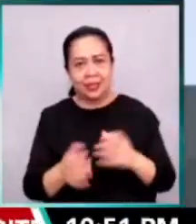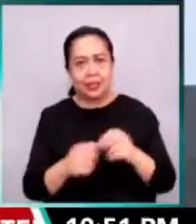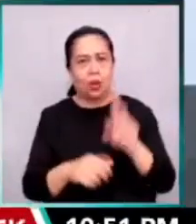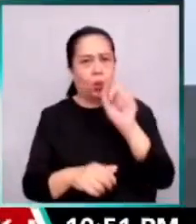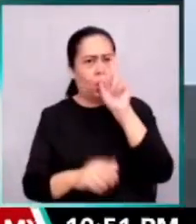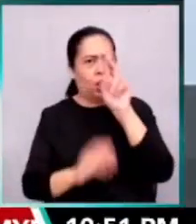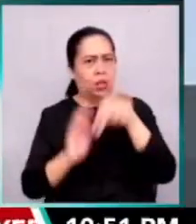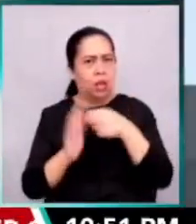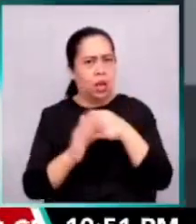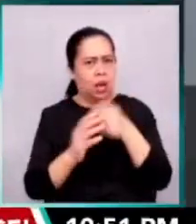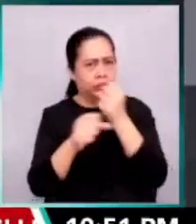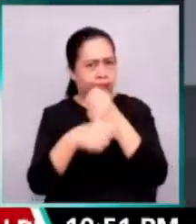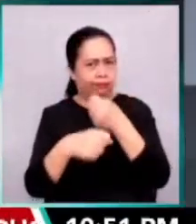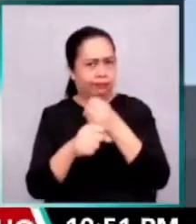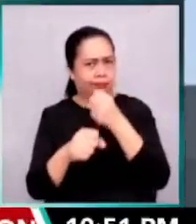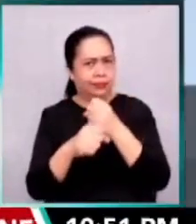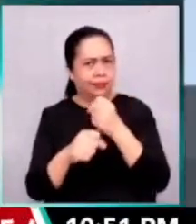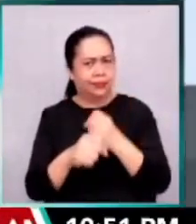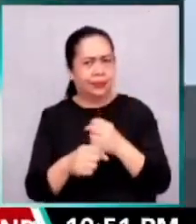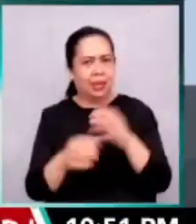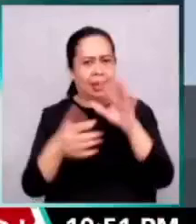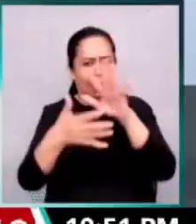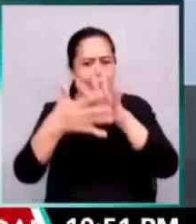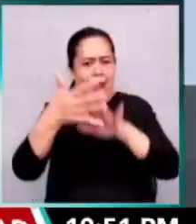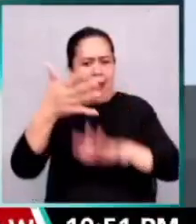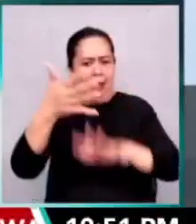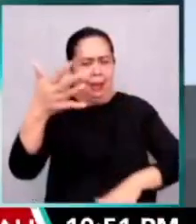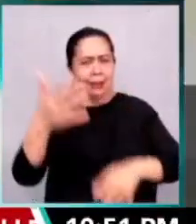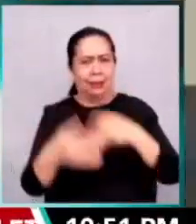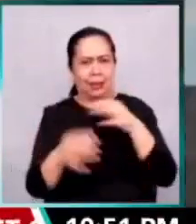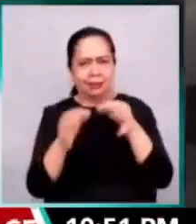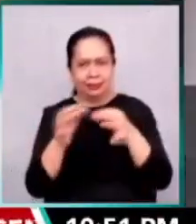binuo. Pinakamahabang dedication rin na kanilang nagawa.